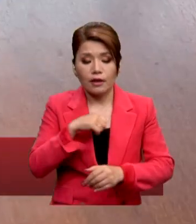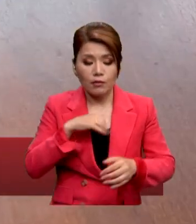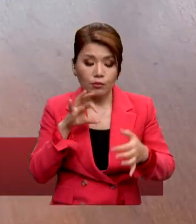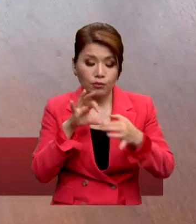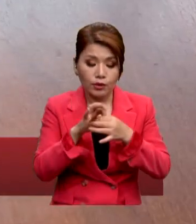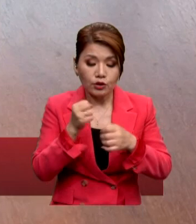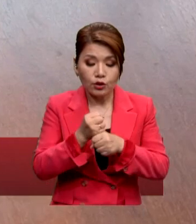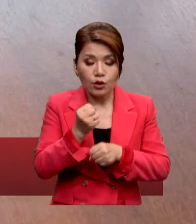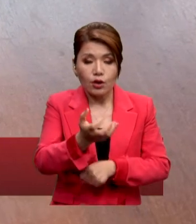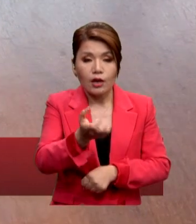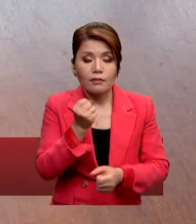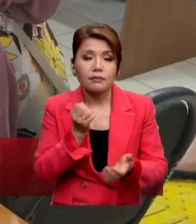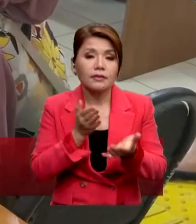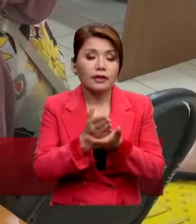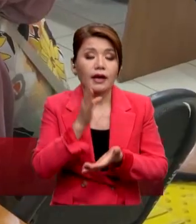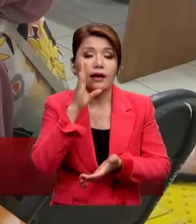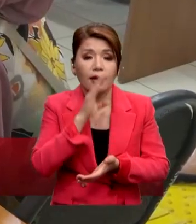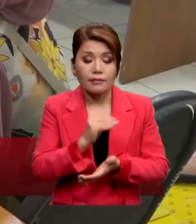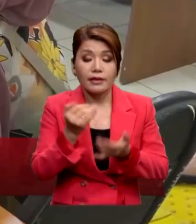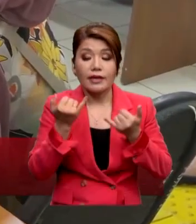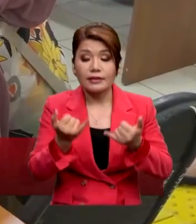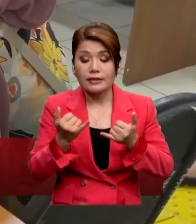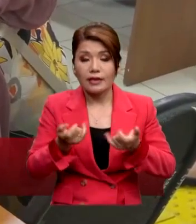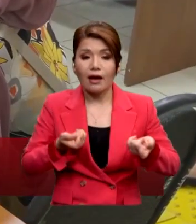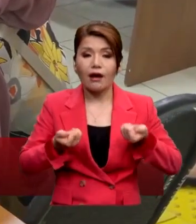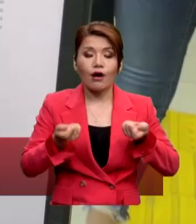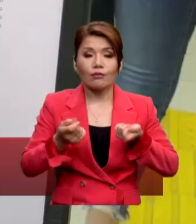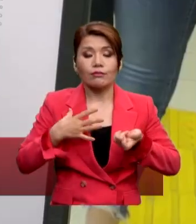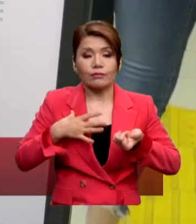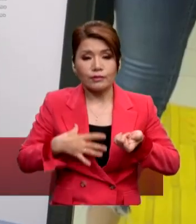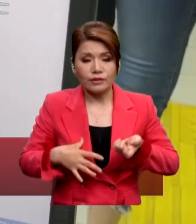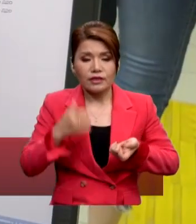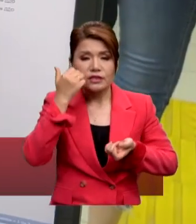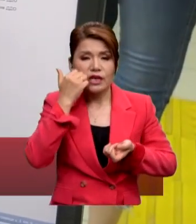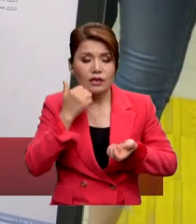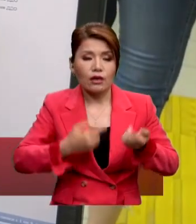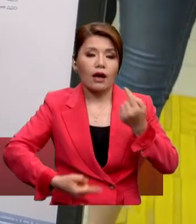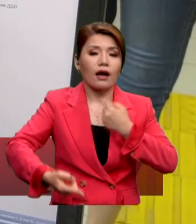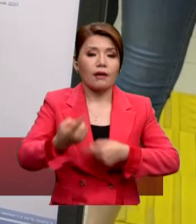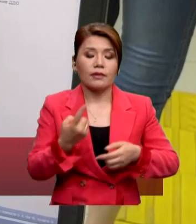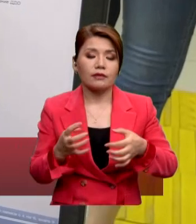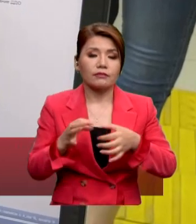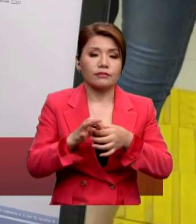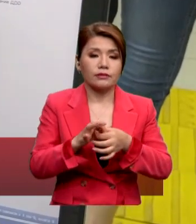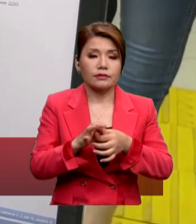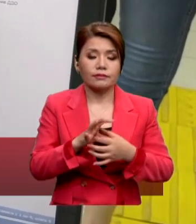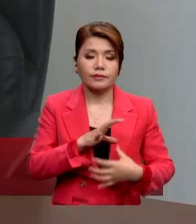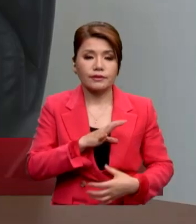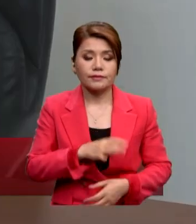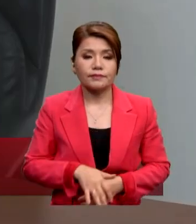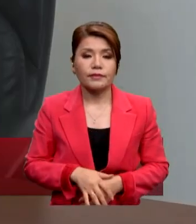жолдама қағазын алуына тікелей мүмкіндігі болған. Қазір әкімдік амалдың жоғынан ескі базаға қайта өтіпті. Бізде